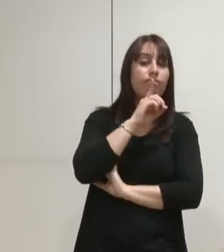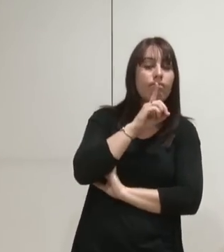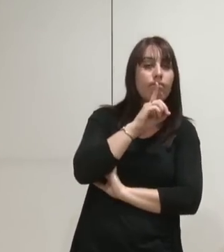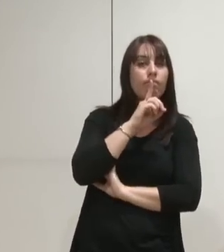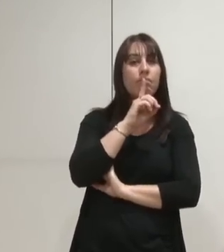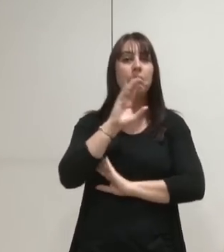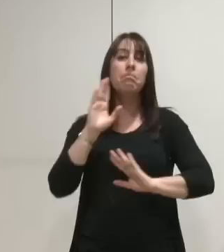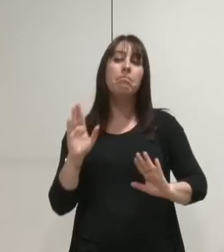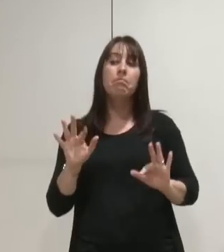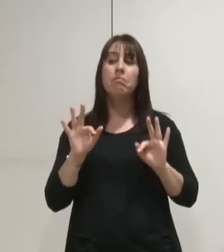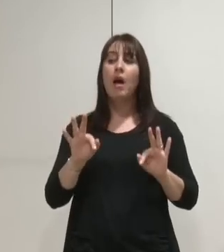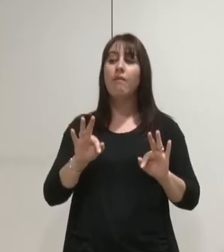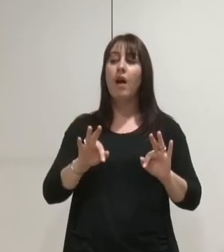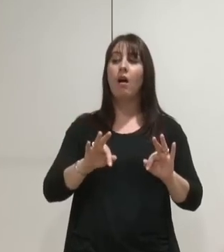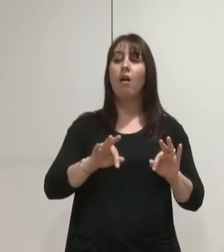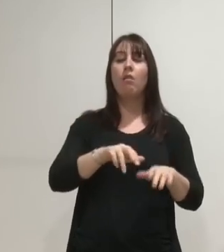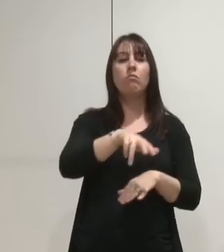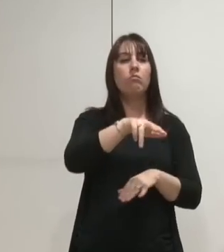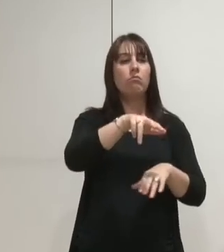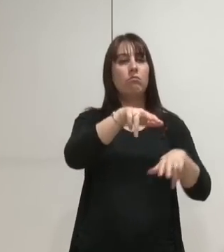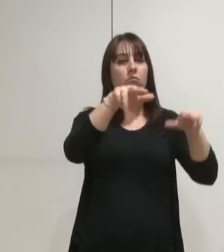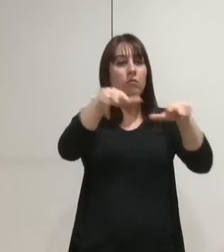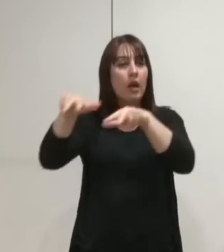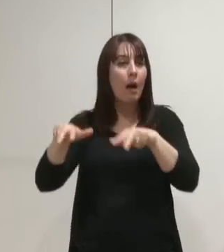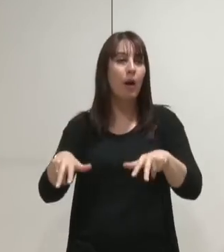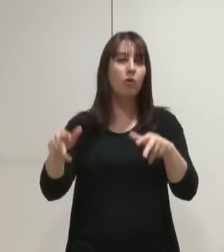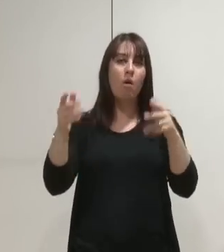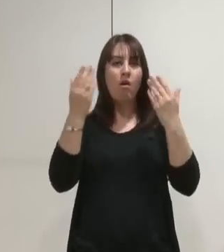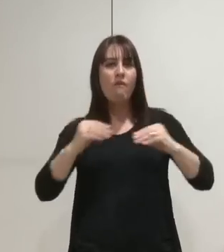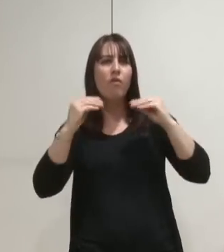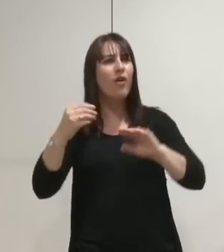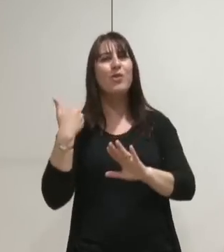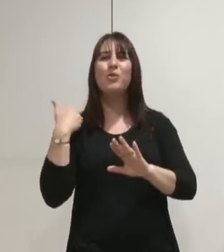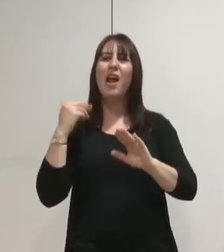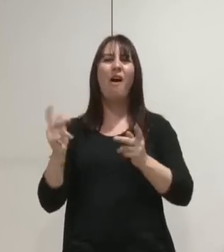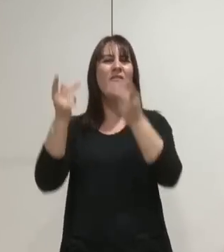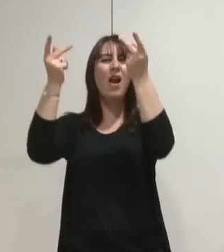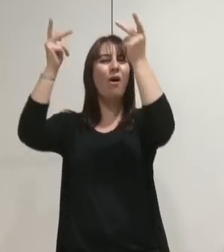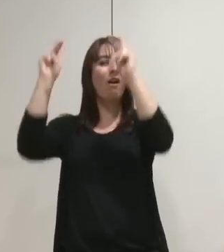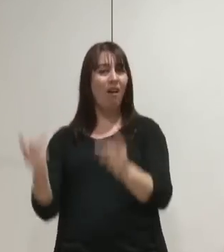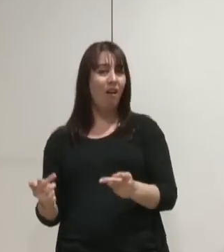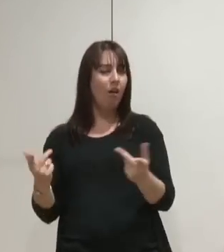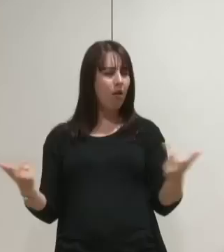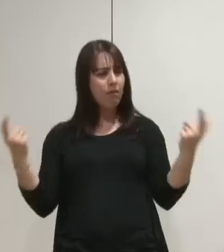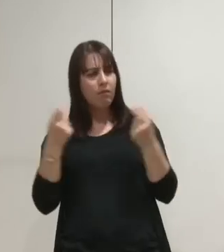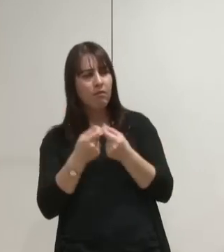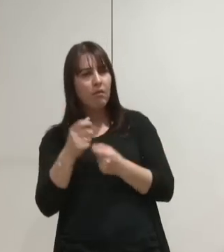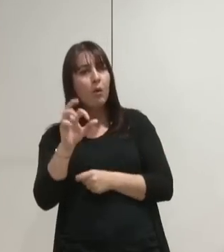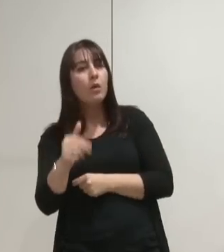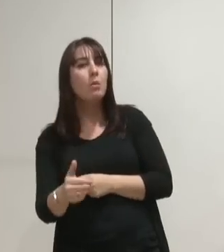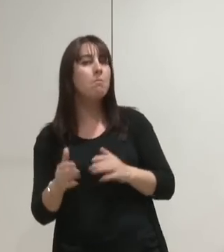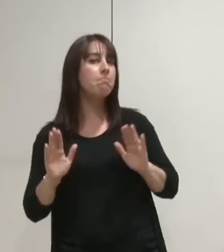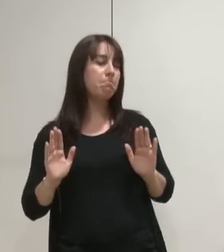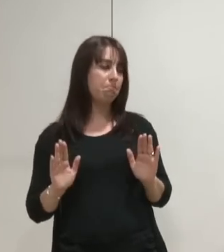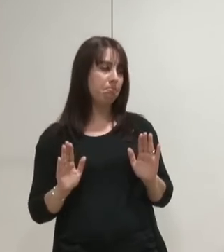vente par appartement de cette SEM et de provoquer la perte de valeur dont je parlais à l'instant à cet effet cette question mérite